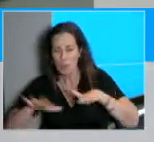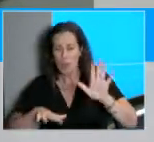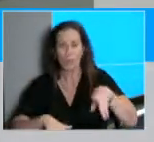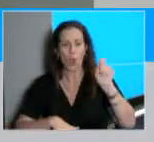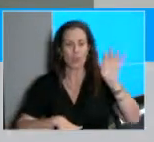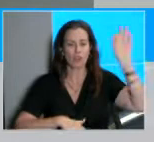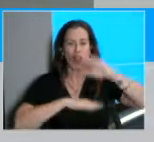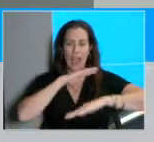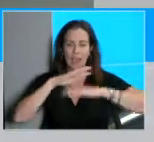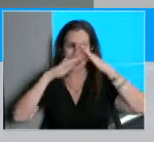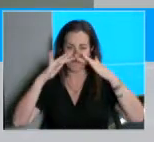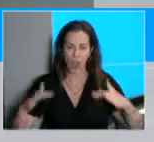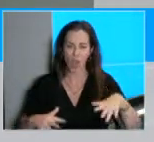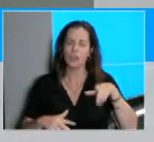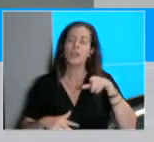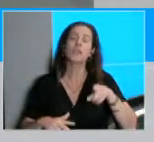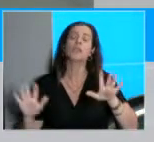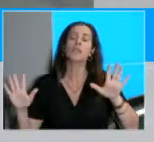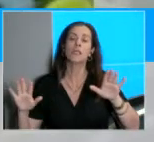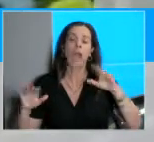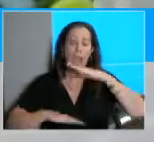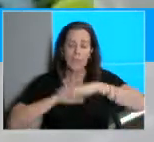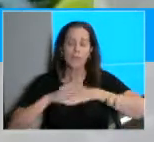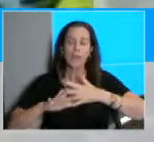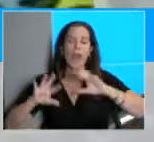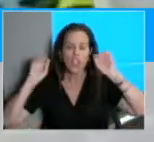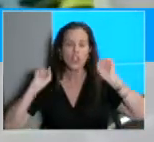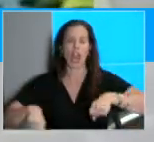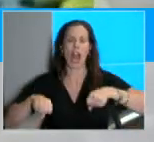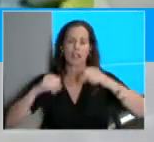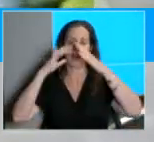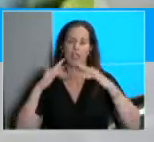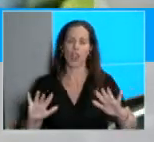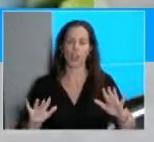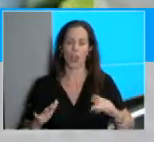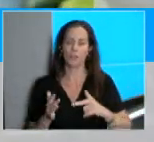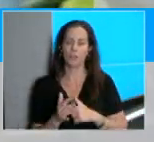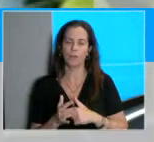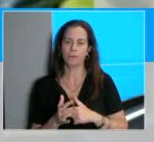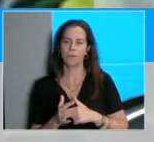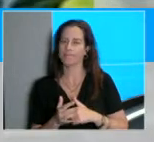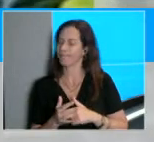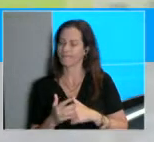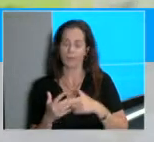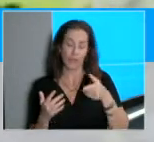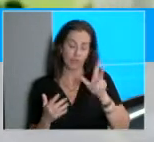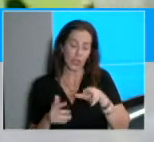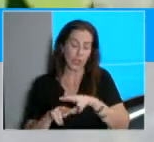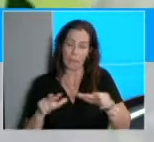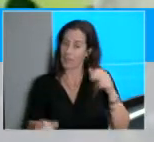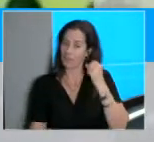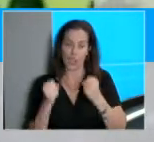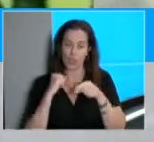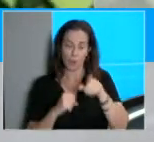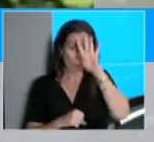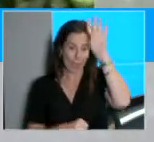ולכן יש פה ממשלה שארגון טרור השתלט עליה. לצערי, המערב כבר איבד את המשחק הזה, ויש לנו מציאות קשה